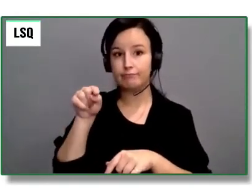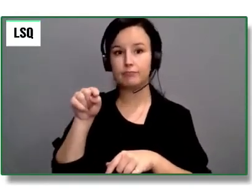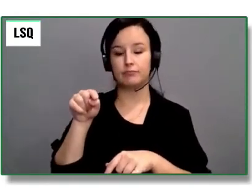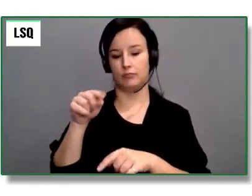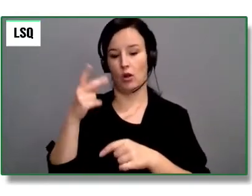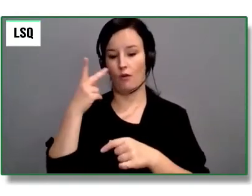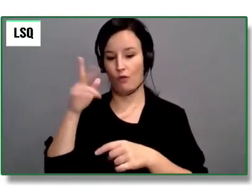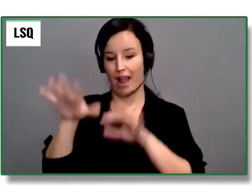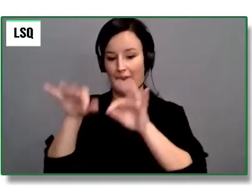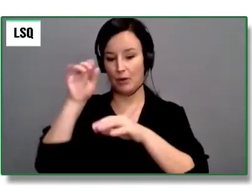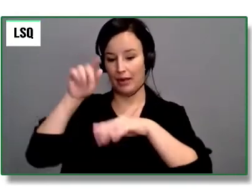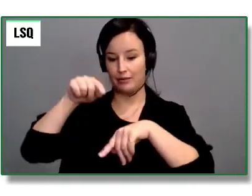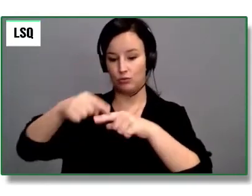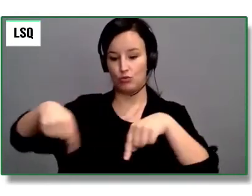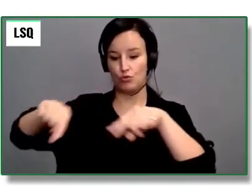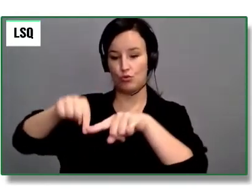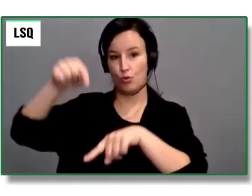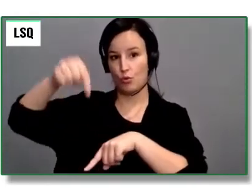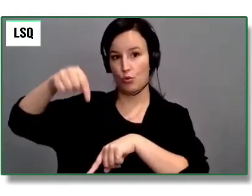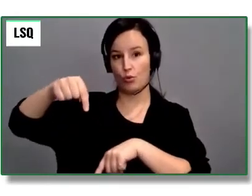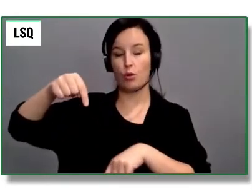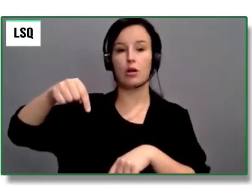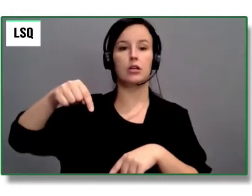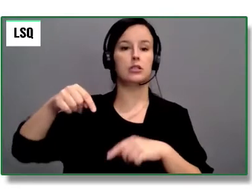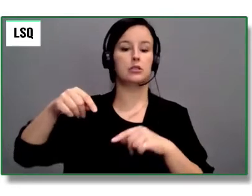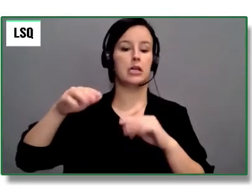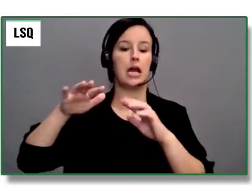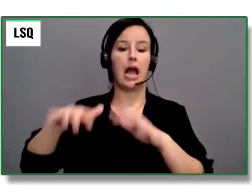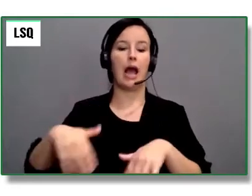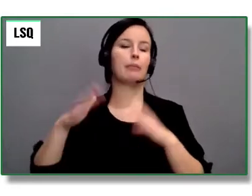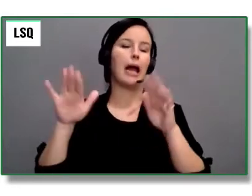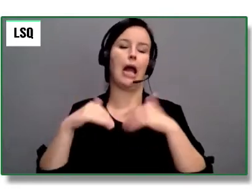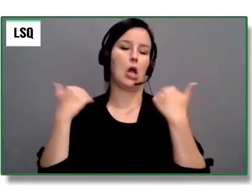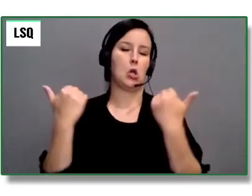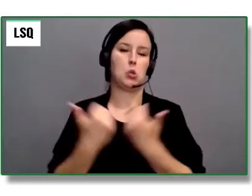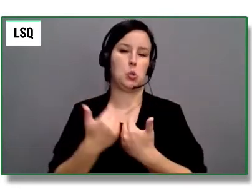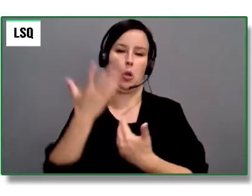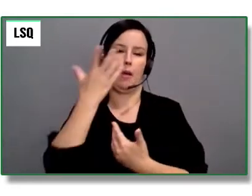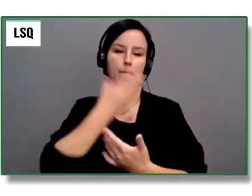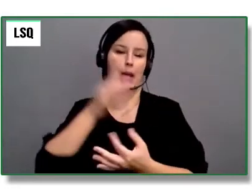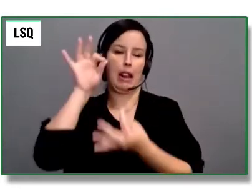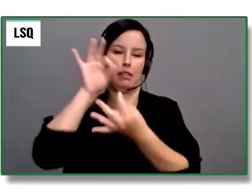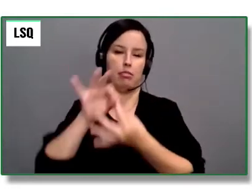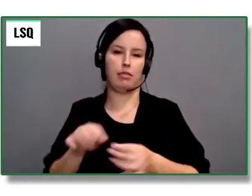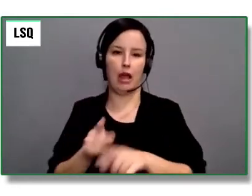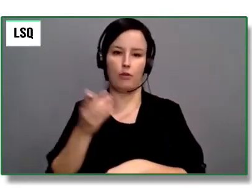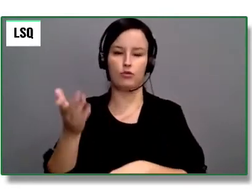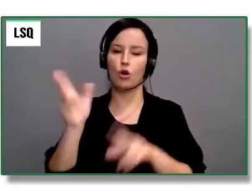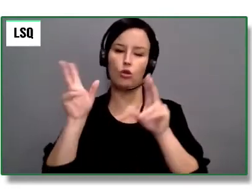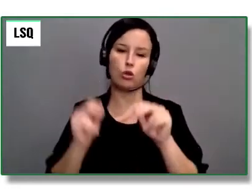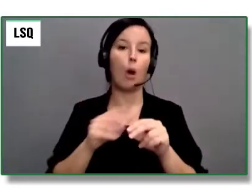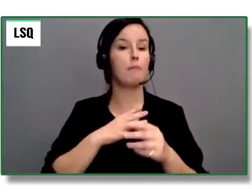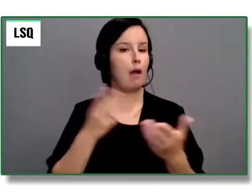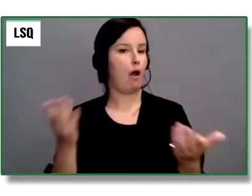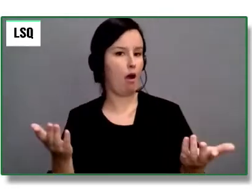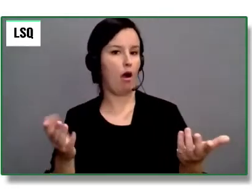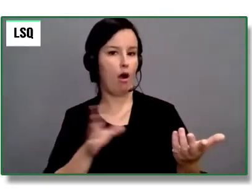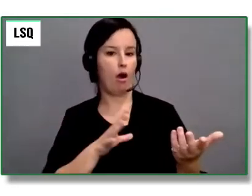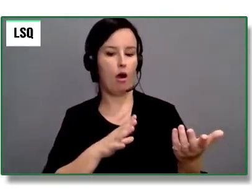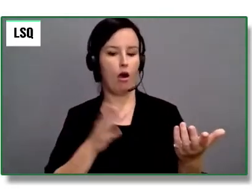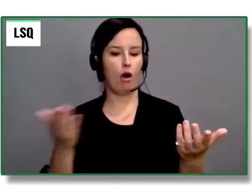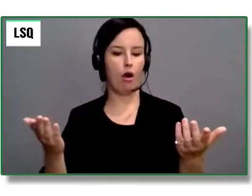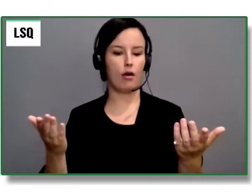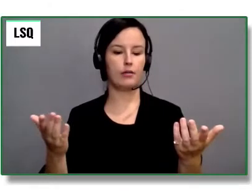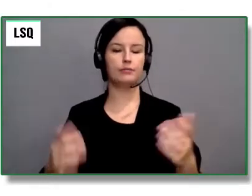endroit. Et bon, toutes les cartes ne sont pas aussi détaillées, mais en voici une, la face